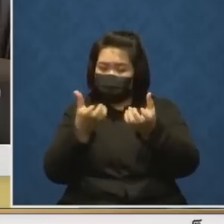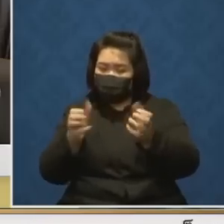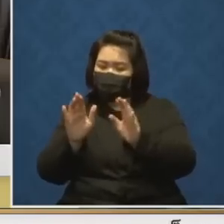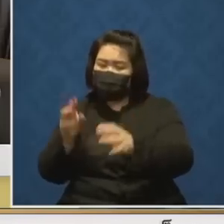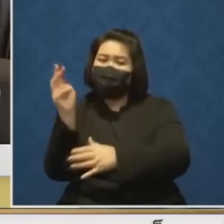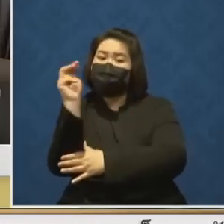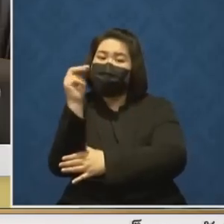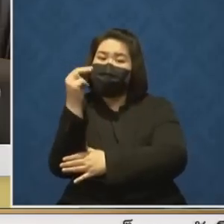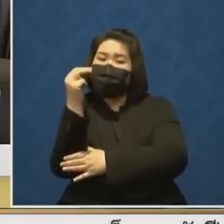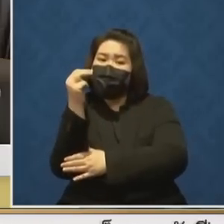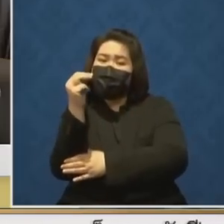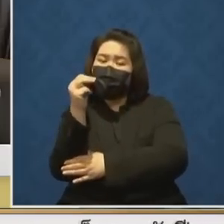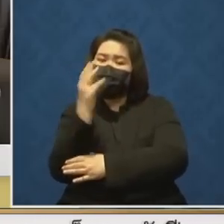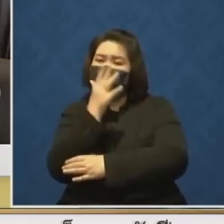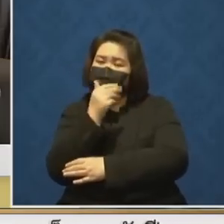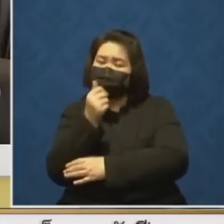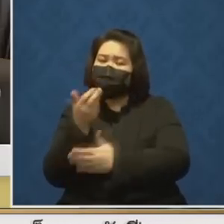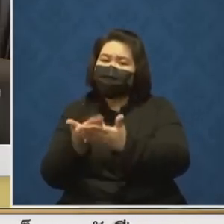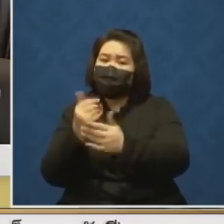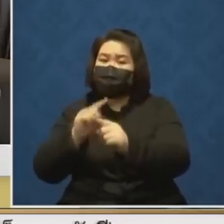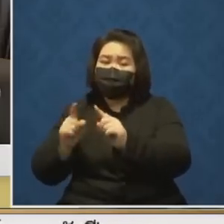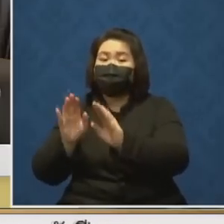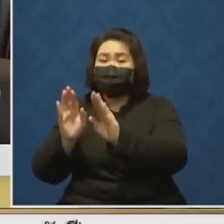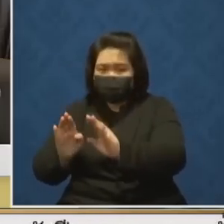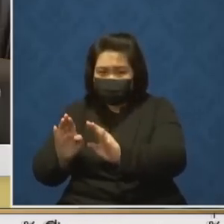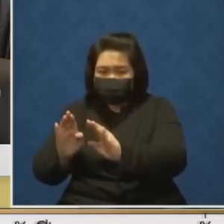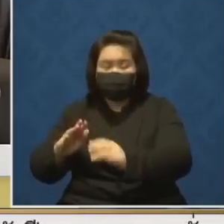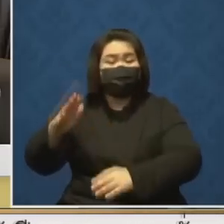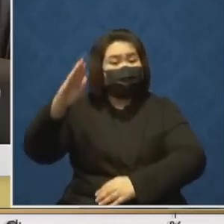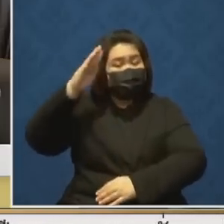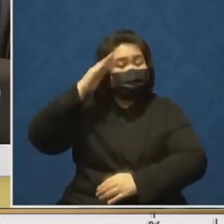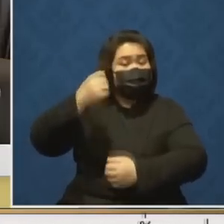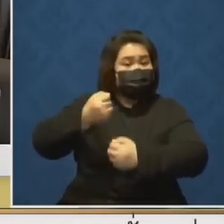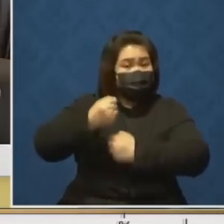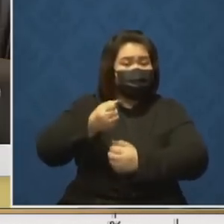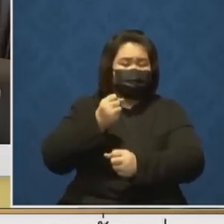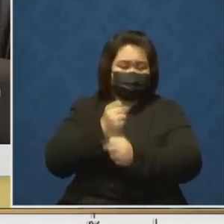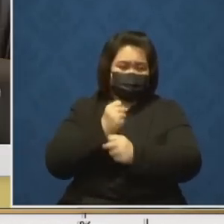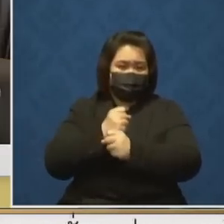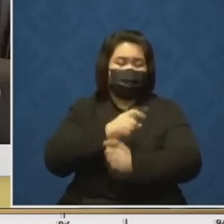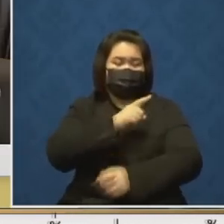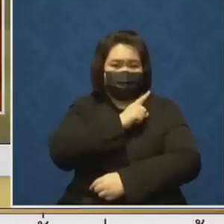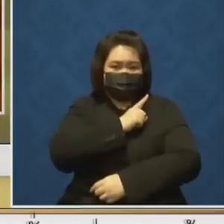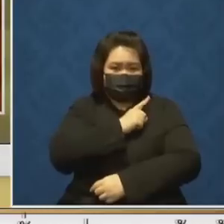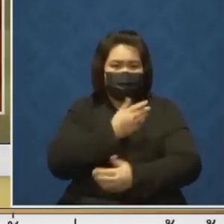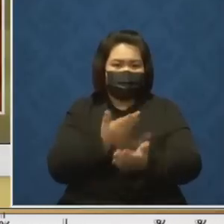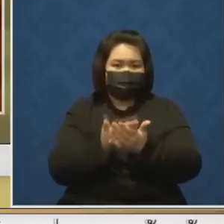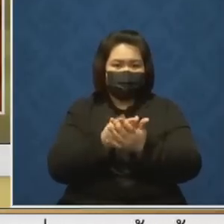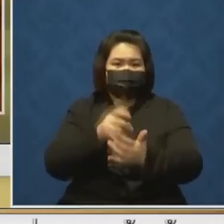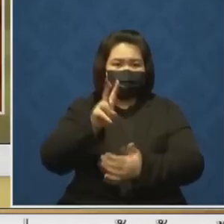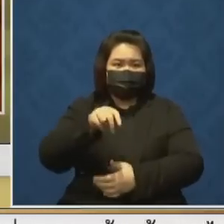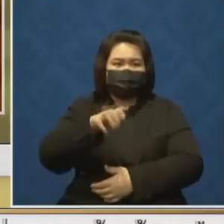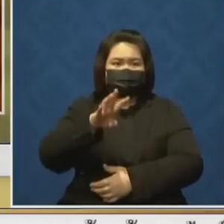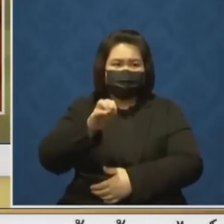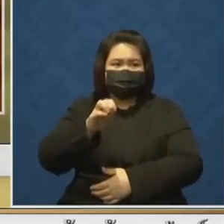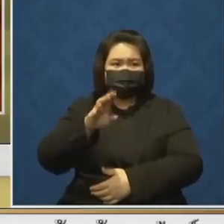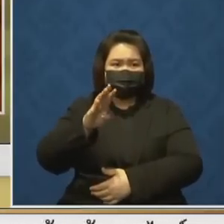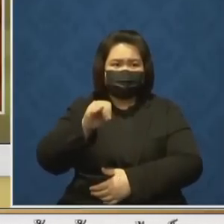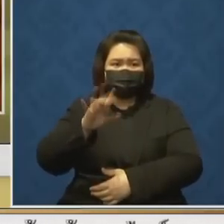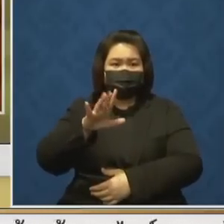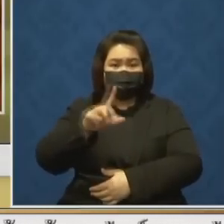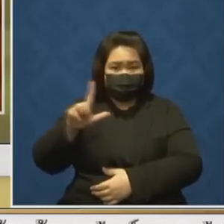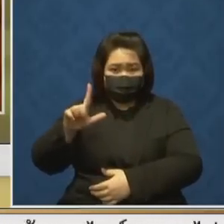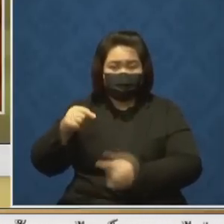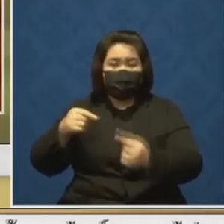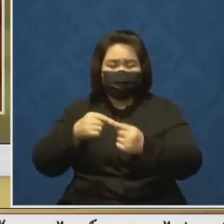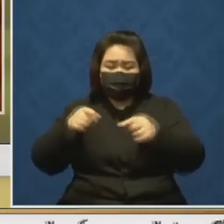ปี 57โดยให้กองทะบกเป็ผู้ดำเินการภัยในกรบวเงินครั้งแรก2,455 ลานบาทบนที่ดีน 19 ไร้ในเขต